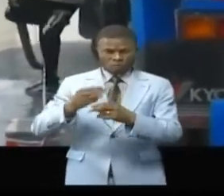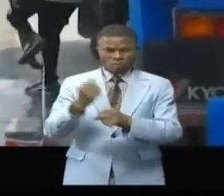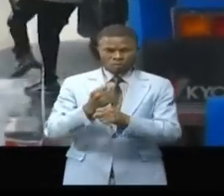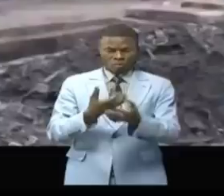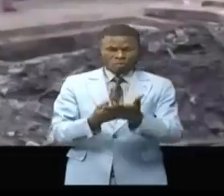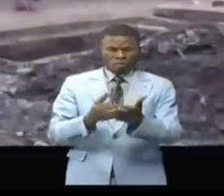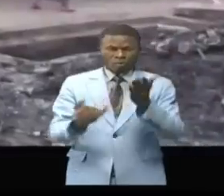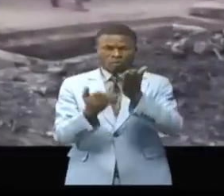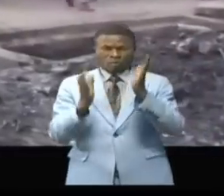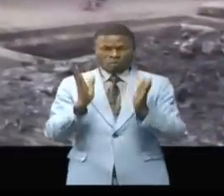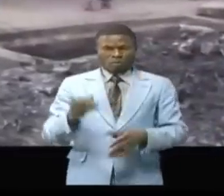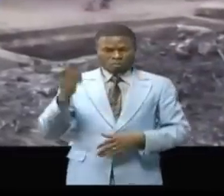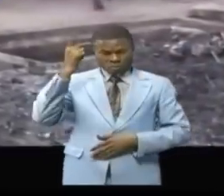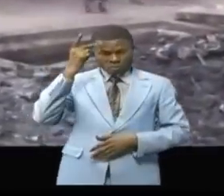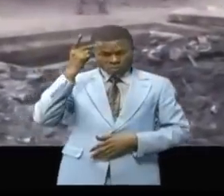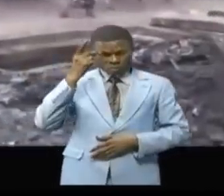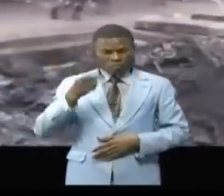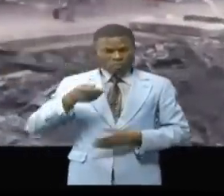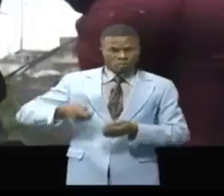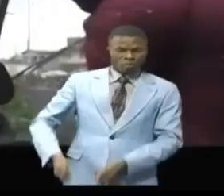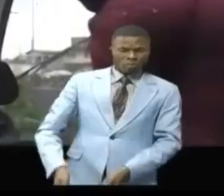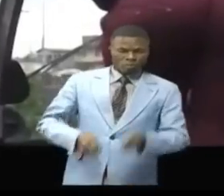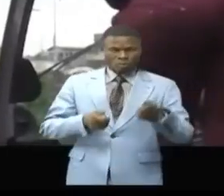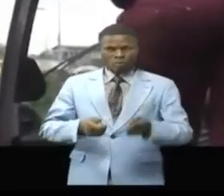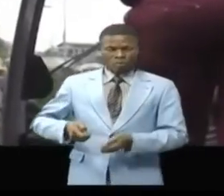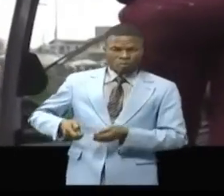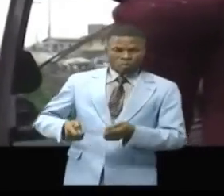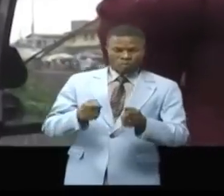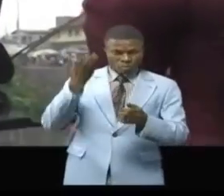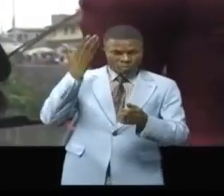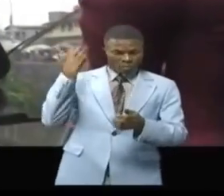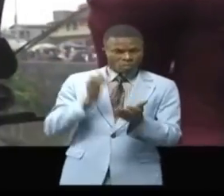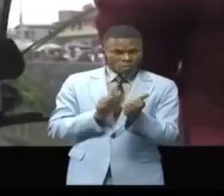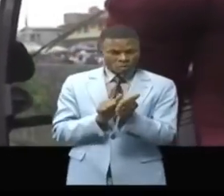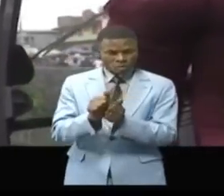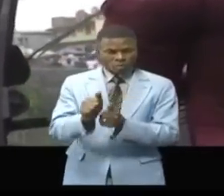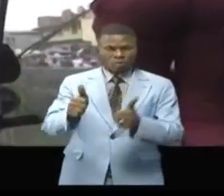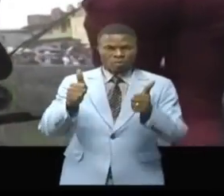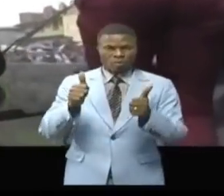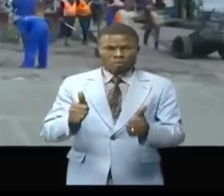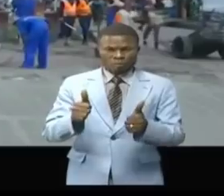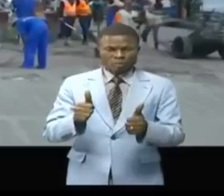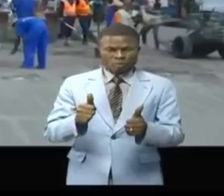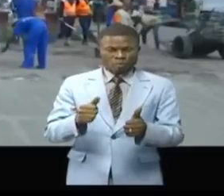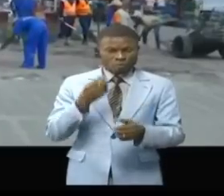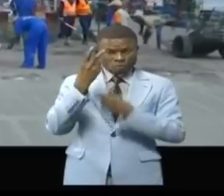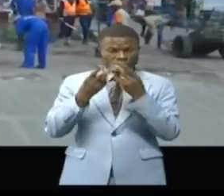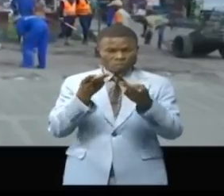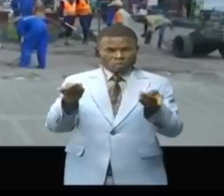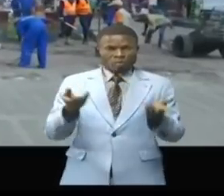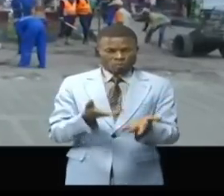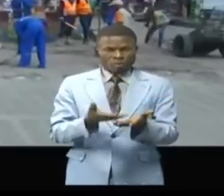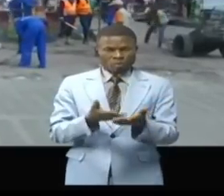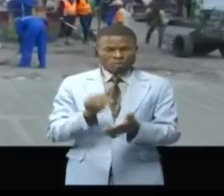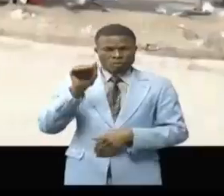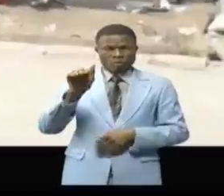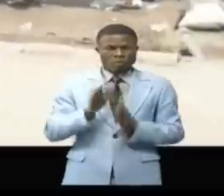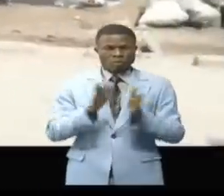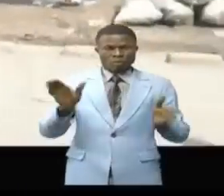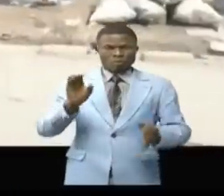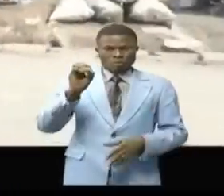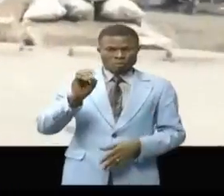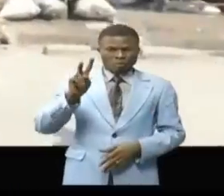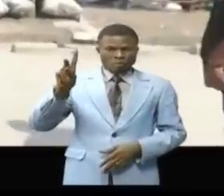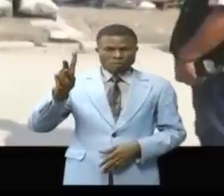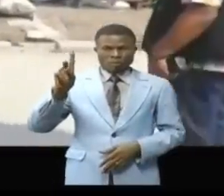sont également en plein curage des caniveaux pour canaliser les eaux usées. À sa descente sur le terrain, le directeur général